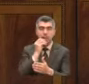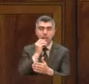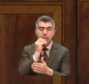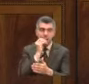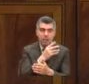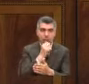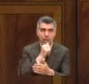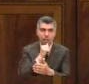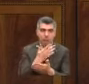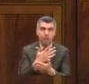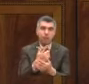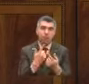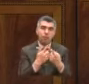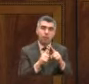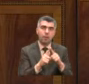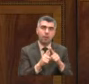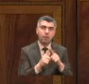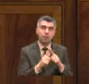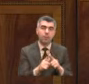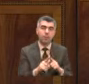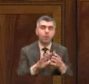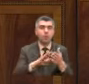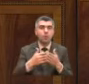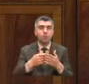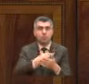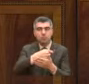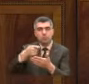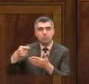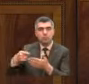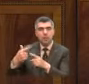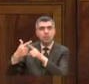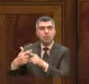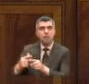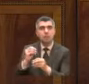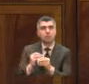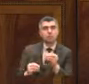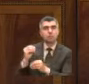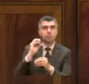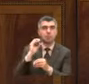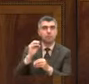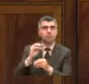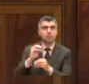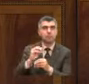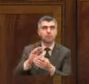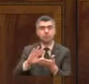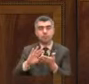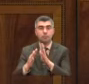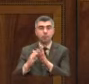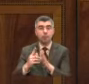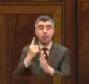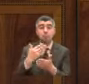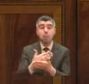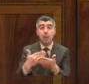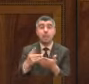ضخ عشرات الملايير ديال الدراهم باش جميع المدن ديالنا تكون فيها محطة ديال معالجة المياه العادمة اللي كتوصل بعض المرات إلى مليار ديال